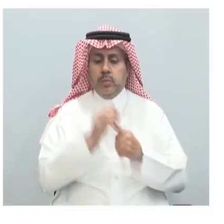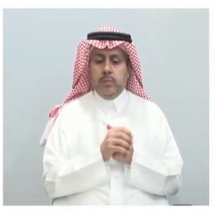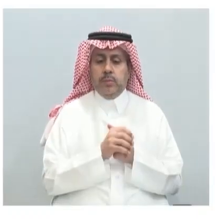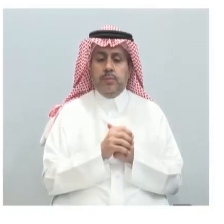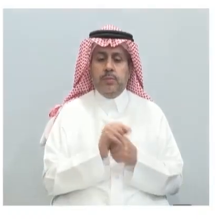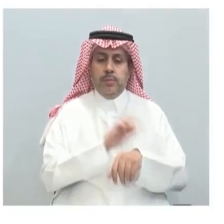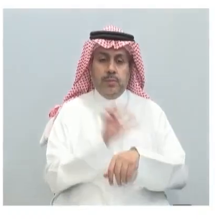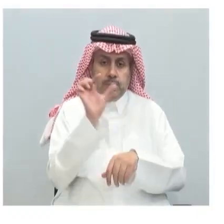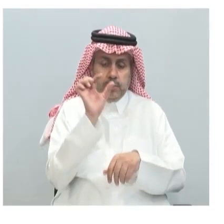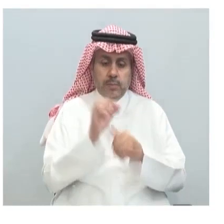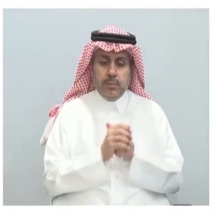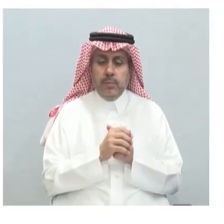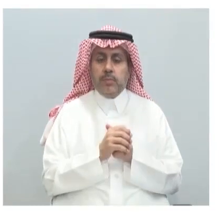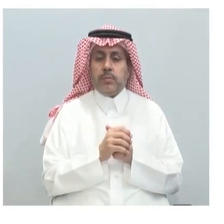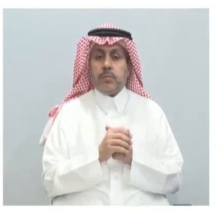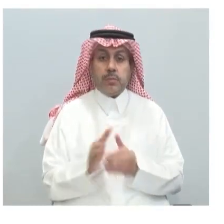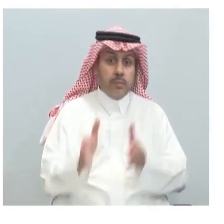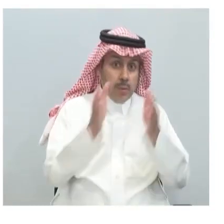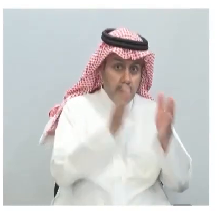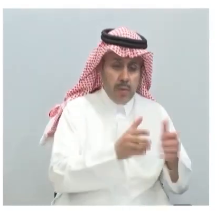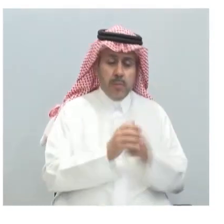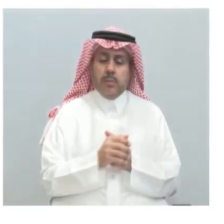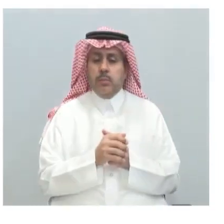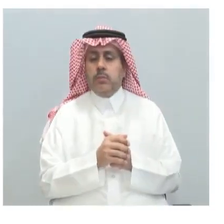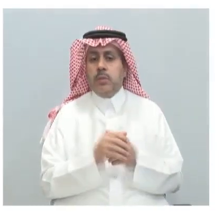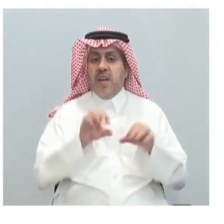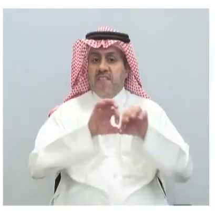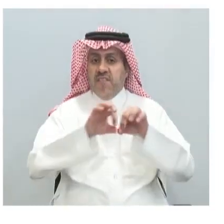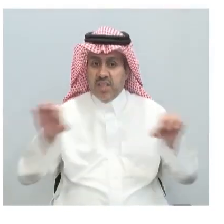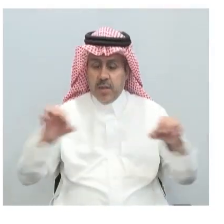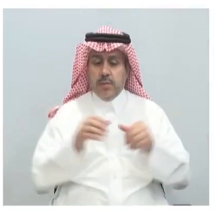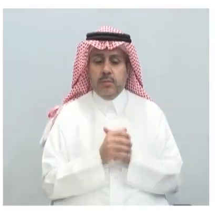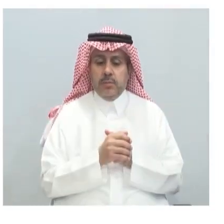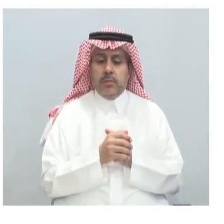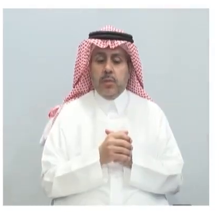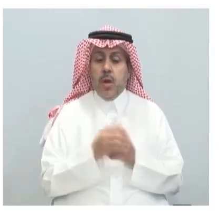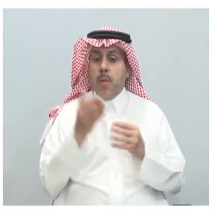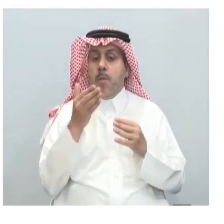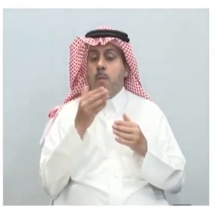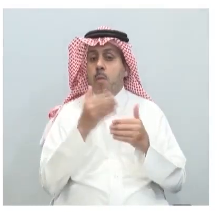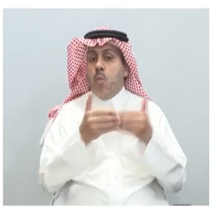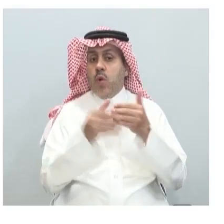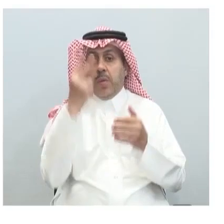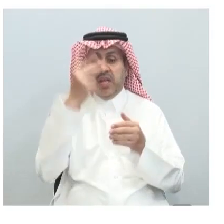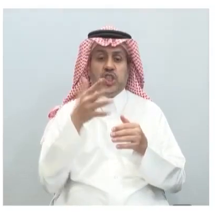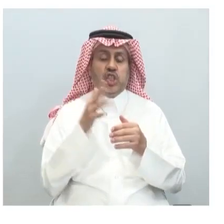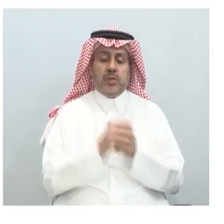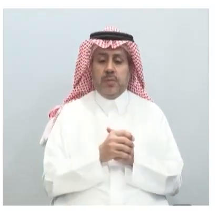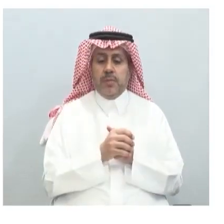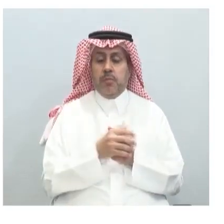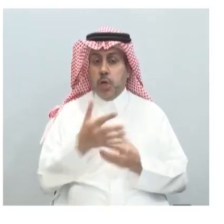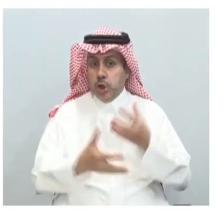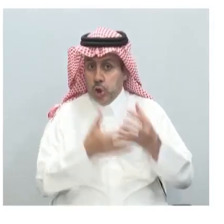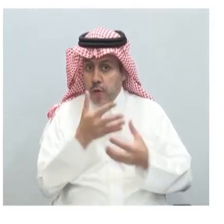زمن معين ثم بعد ذلك ينفصلان يعطيني مركبين جديدين اذا في التفاعلات